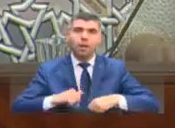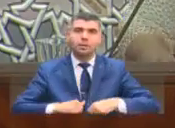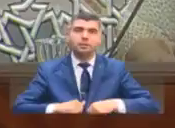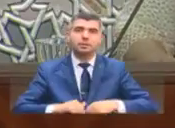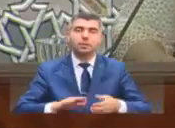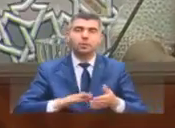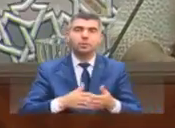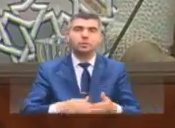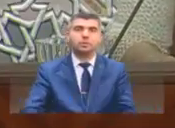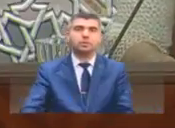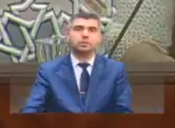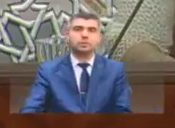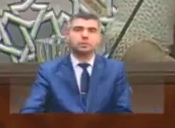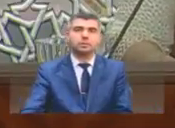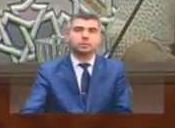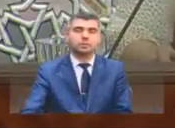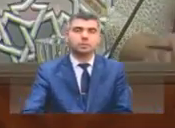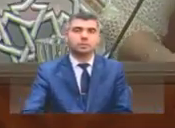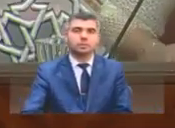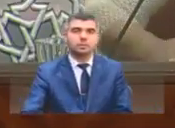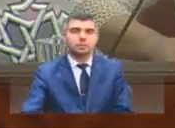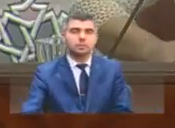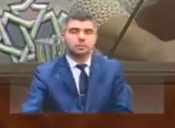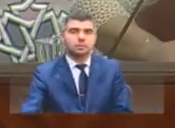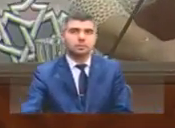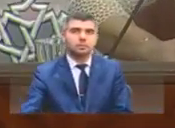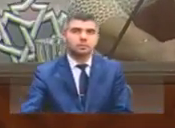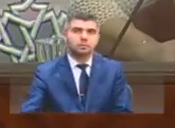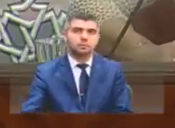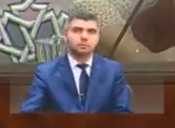هذا اخر سؤال موجه للسيدة كاتبة الدولة. شكرا على حسن المساهمة.